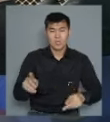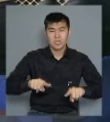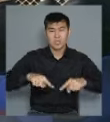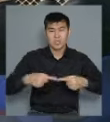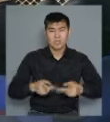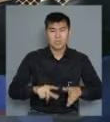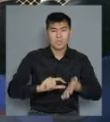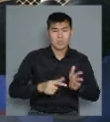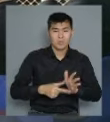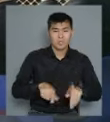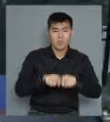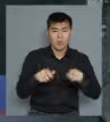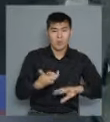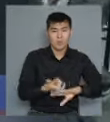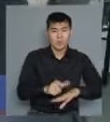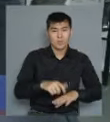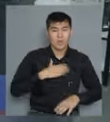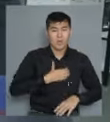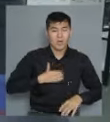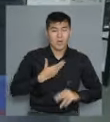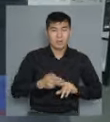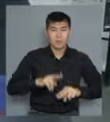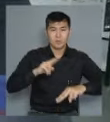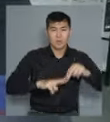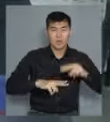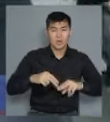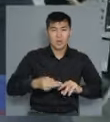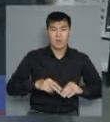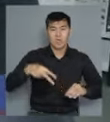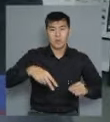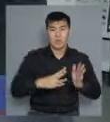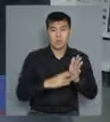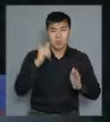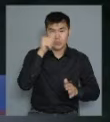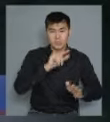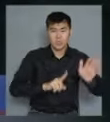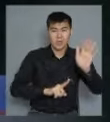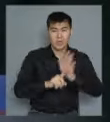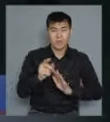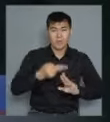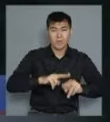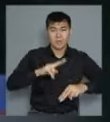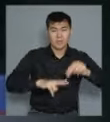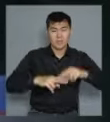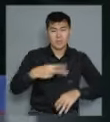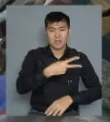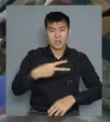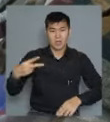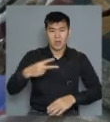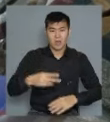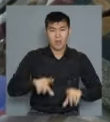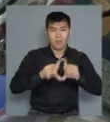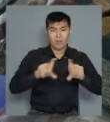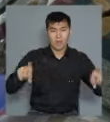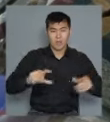технопарктың ашылуы өте маңызды. Аталған кешеннің құрылысы 2019 жылы өз жұмысын бастаған. Екі қабаттан тұратын ғылыми